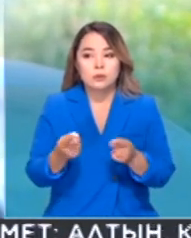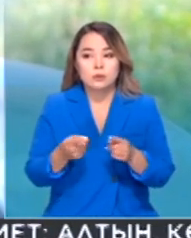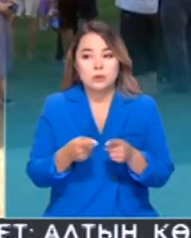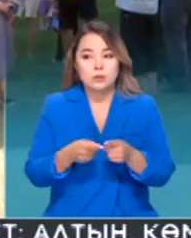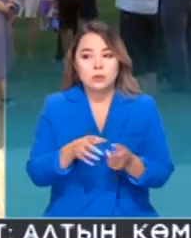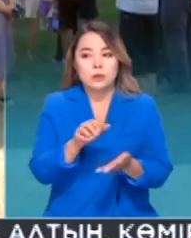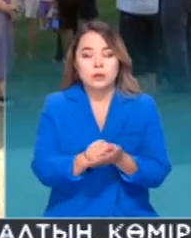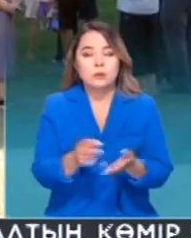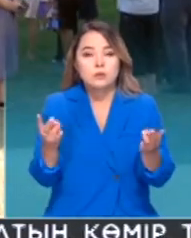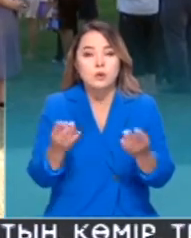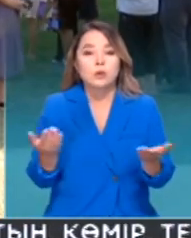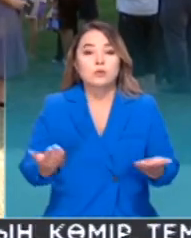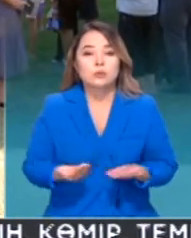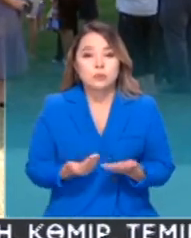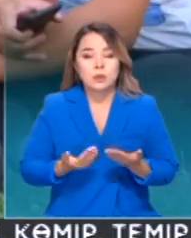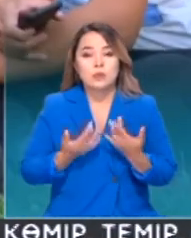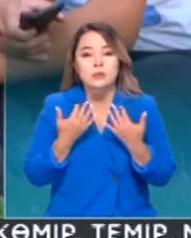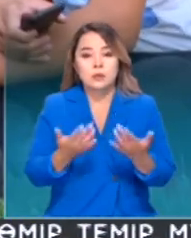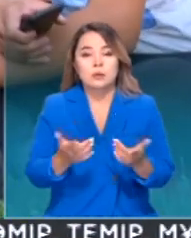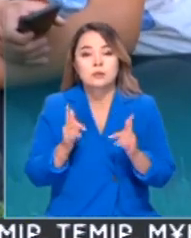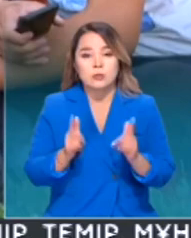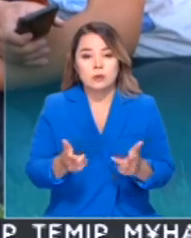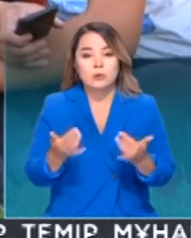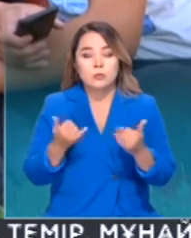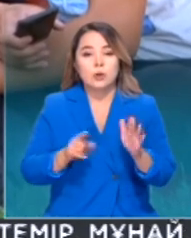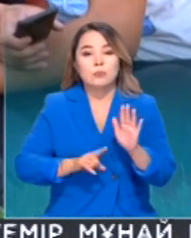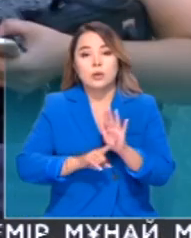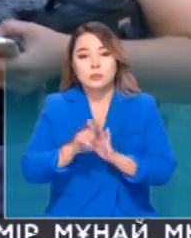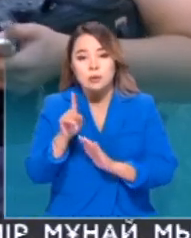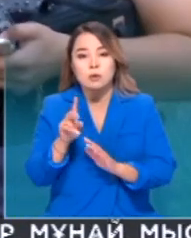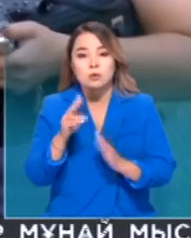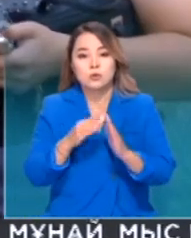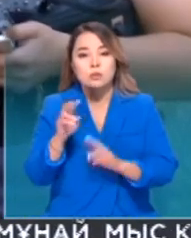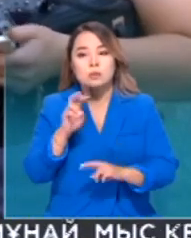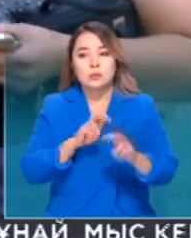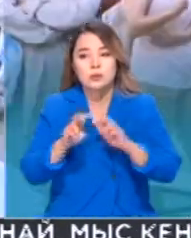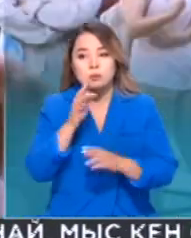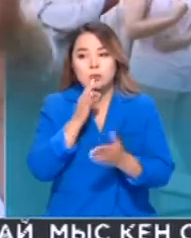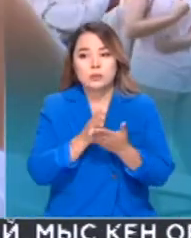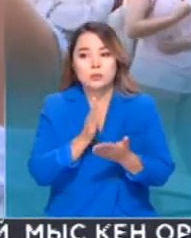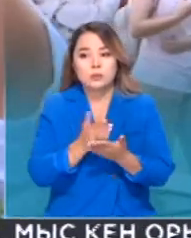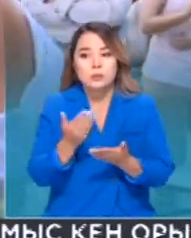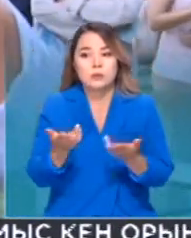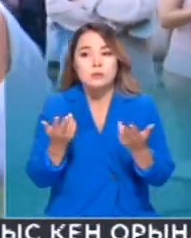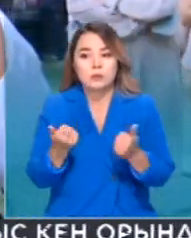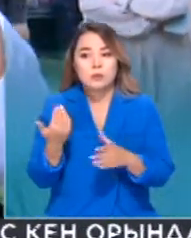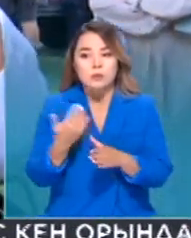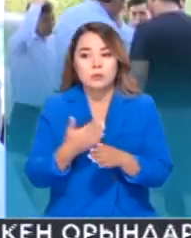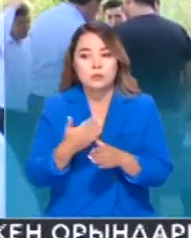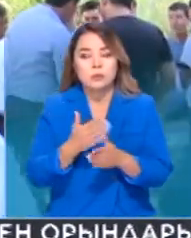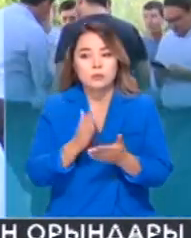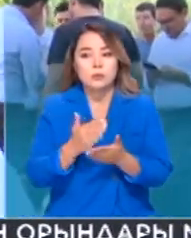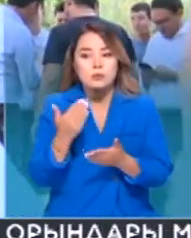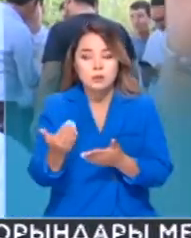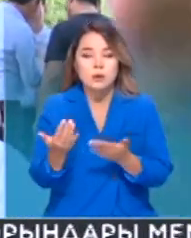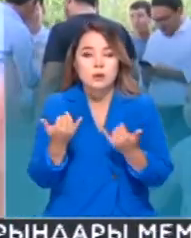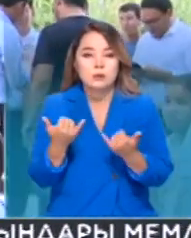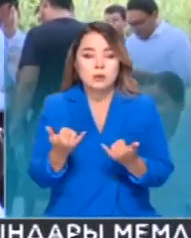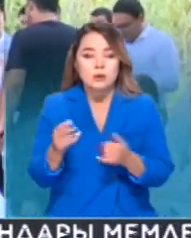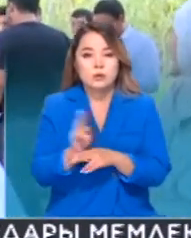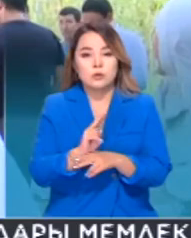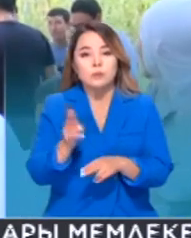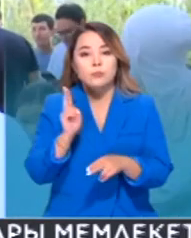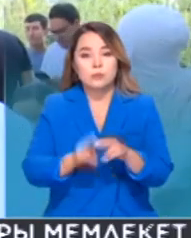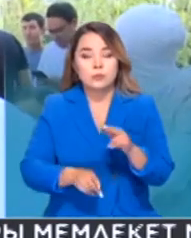снимать етуіңіз керек. Тұрғындар бұл талаптарға келісеміз, бүгіннен бастап үй іздейміз дейді. Әрине көмектесіп отыр ғой. Пока үй ремонт